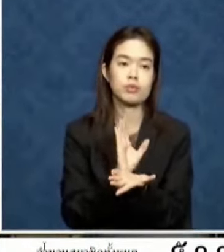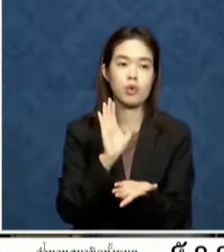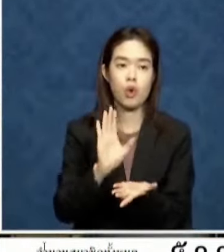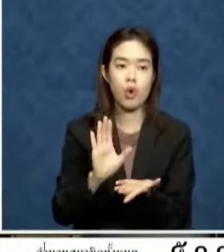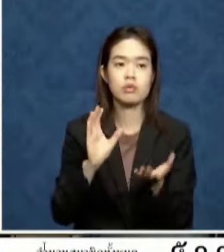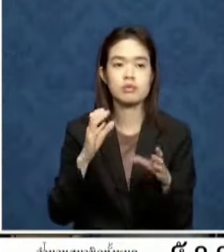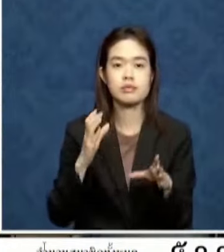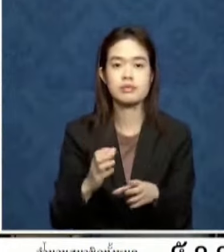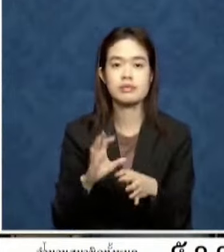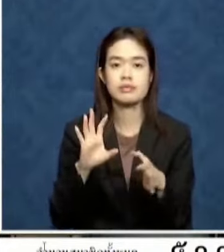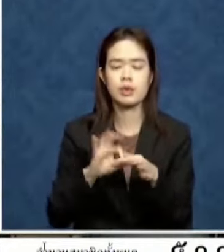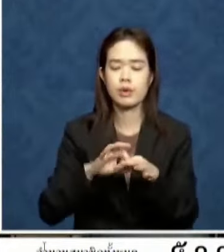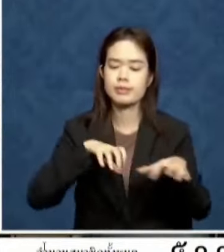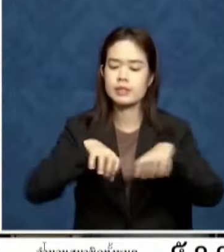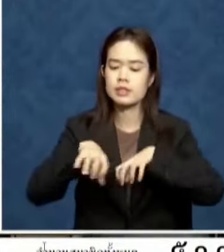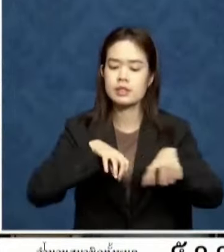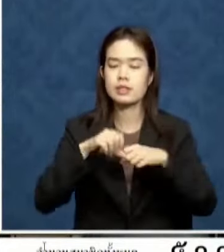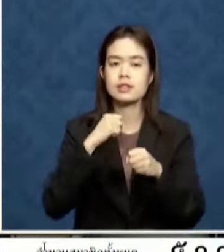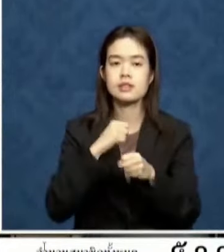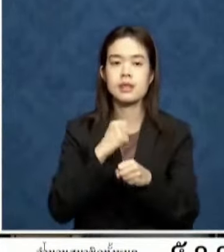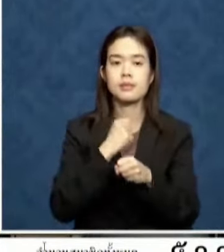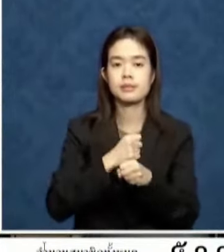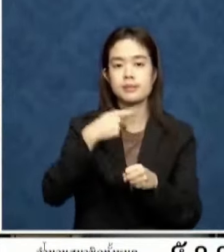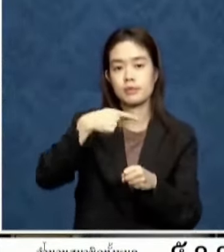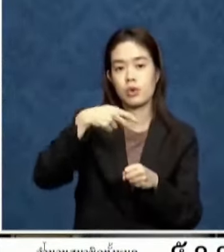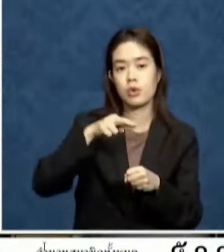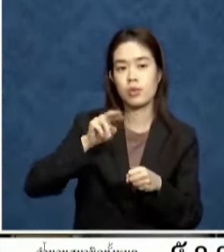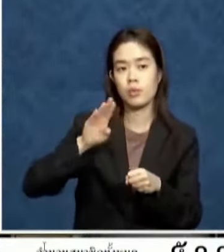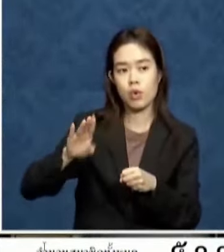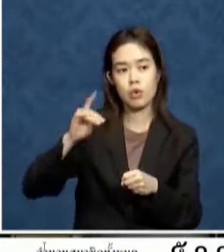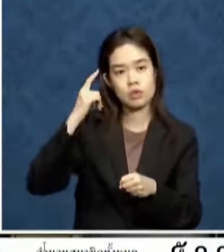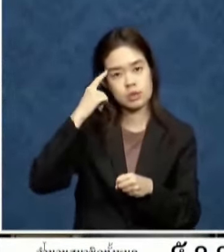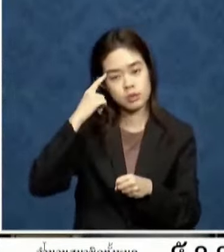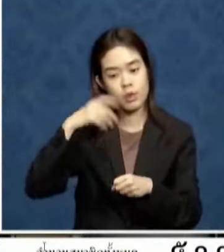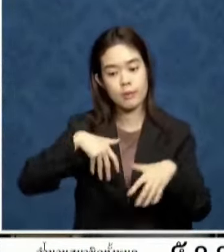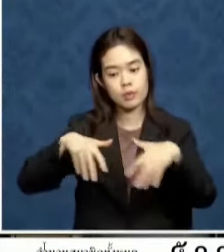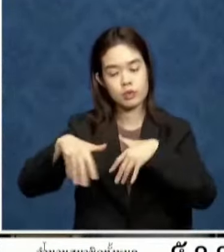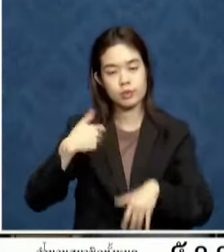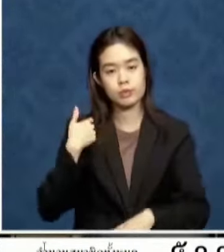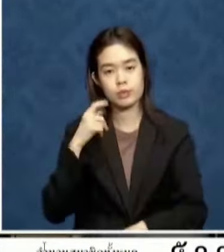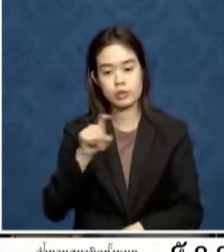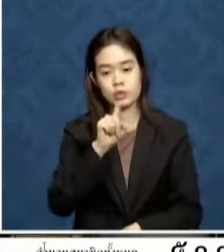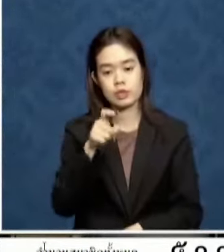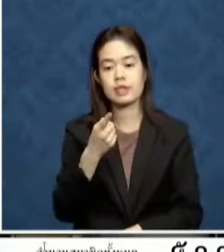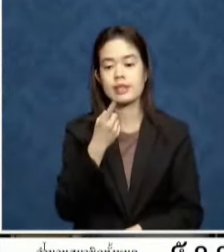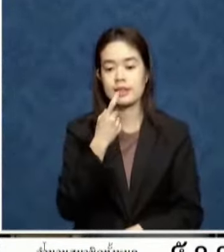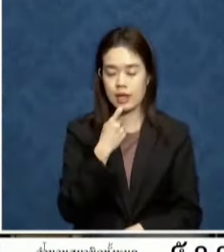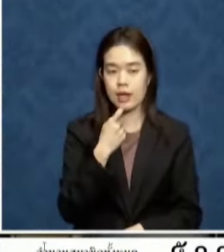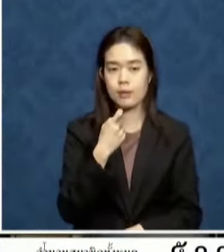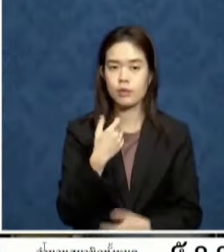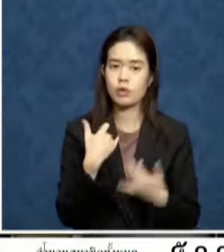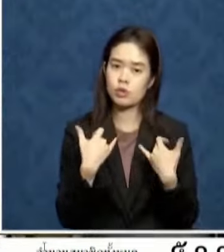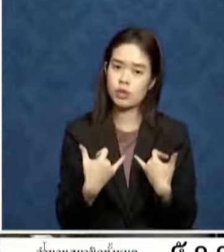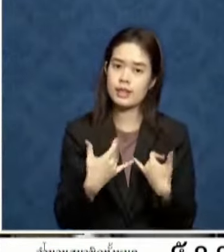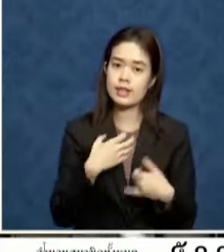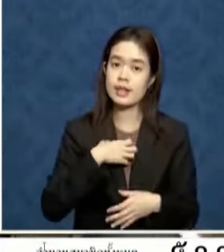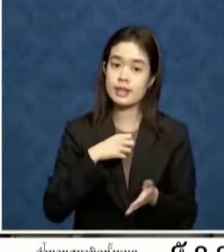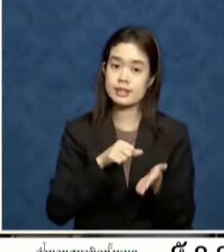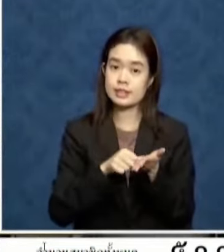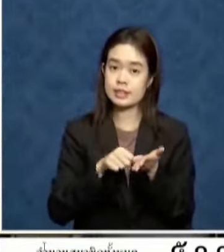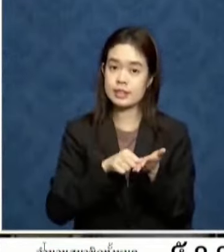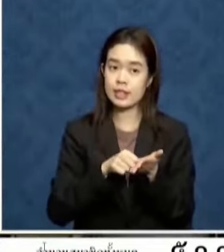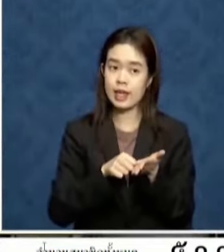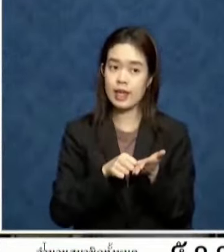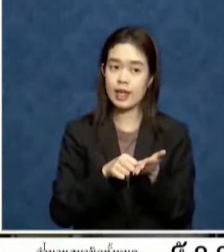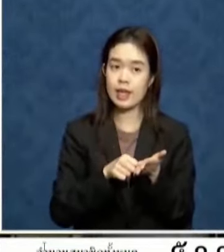ที่เกี่ยวข้องกับกระบวนการจัดทำรัฐธรรมนูญฉบับใหม่เราก็อาจจะถูกตั้งคำถามได้ง่ายครับว่าตกลงแล้วเรากำลังพยายามจะแก้กติกา